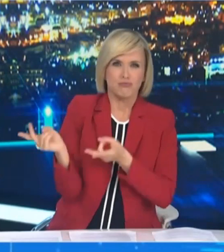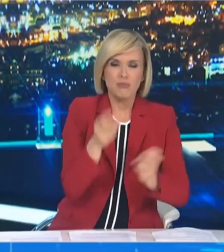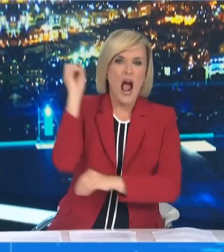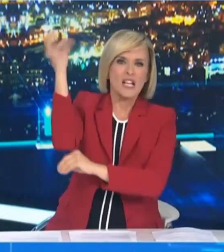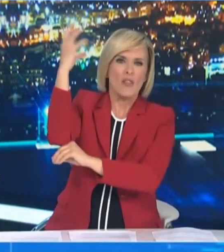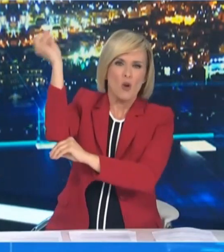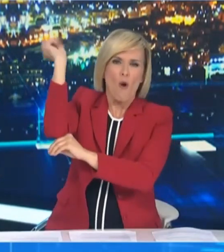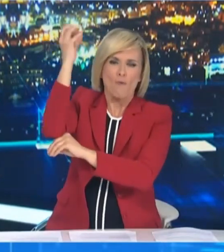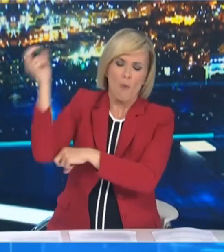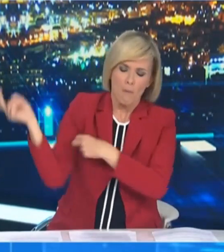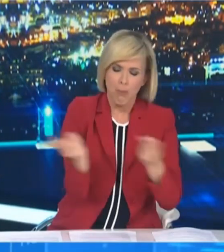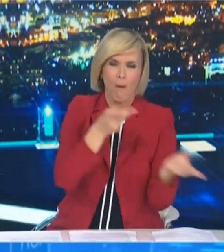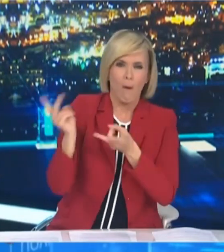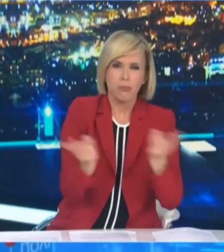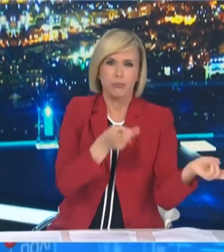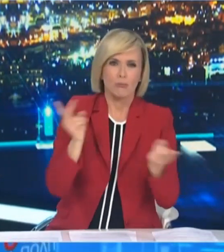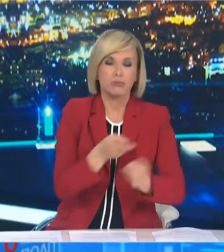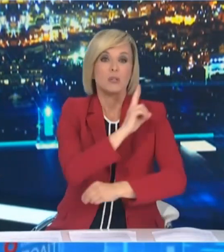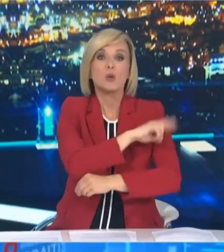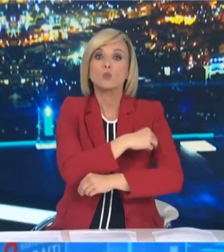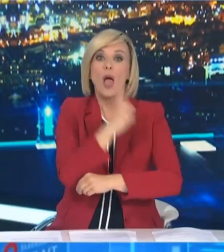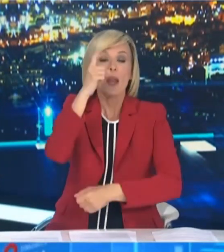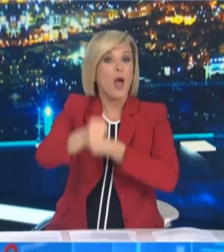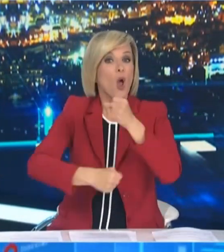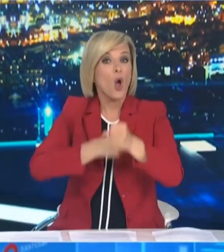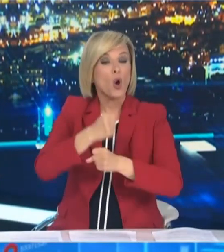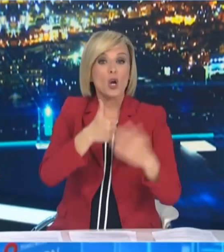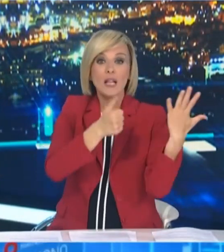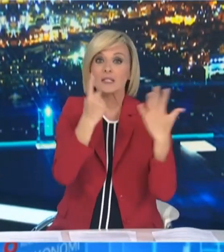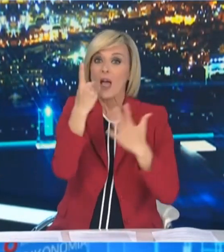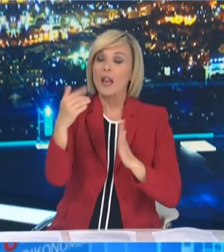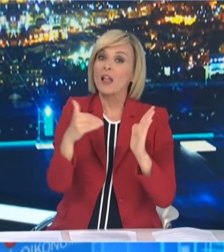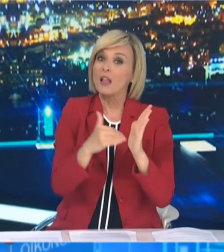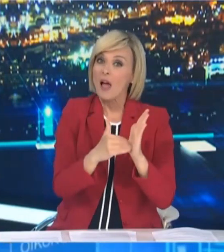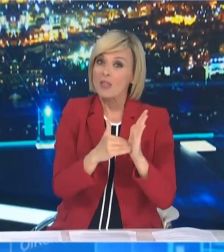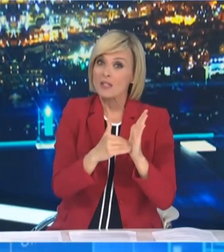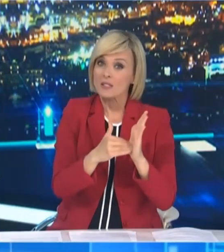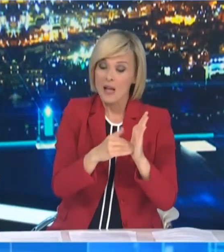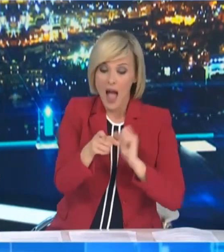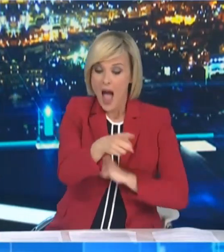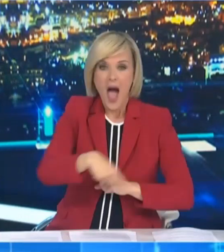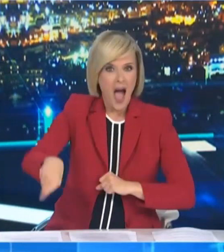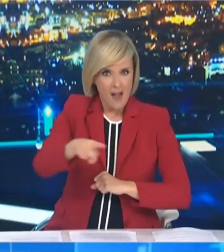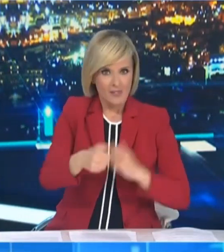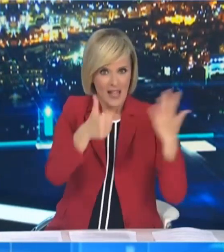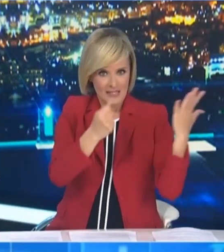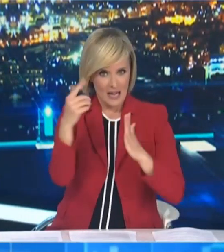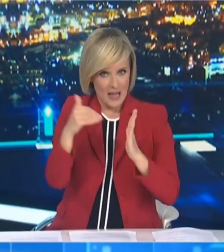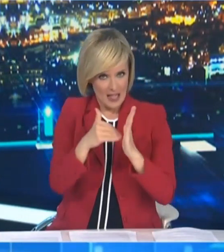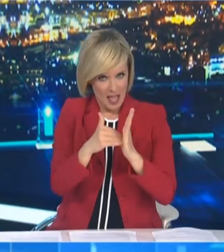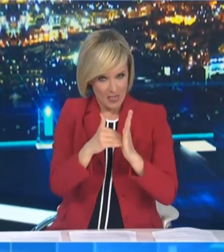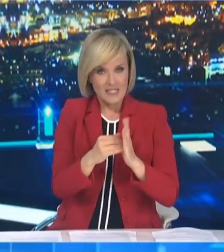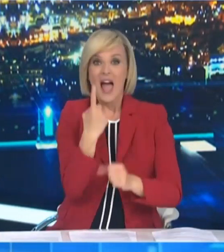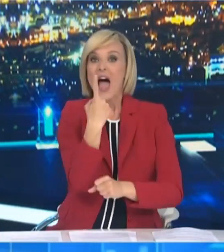σε υγειονομικούς σχηματισμούς λόγω της νόσου COVID-19. Επίσης, 100 από αυτούς αεροδιακομίστηκαν κυρίως σε νοσοκομεία